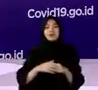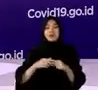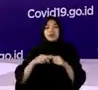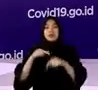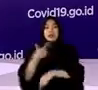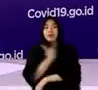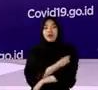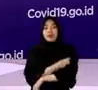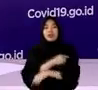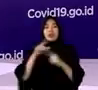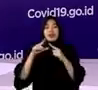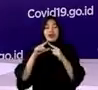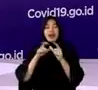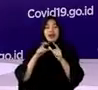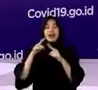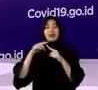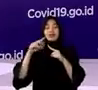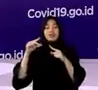di fase